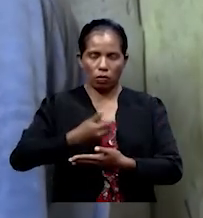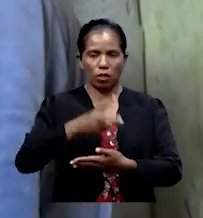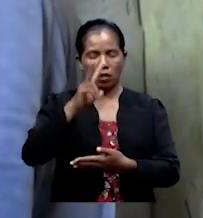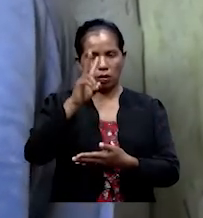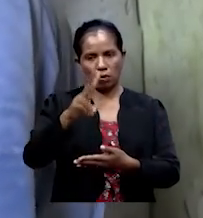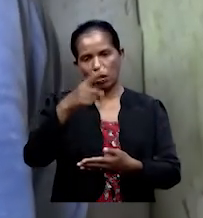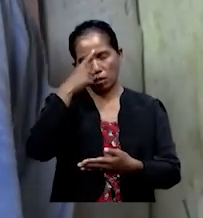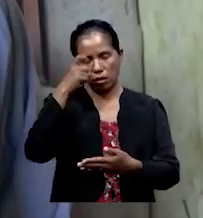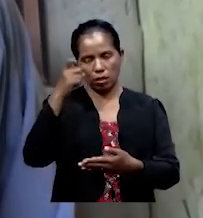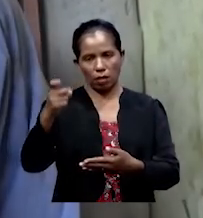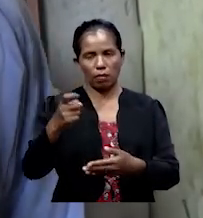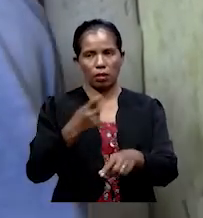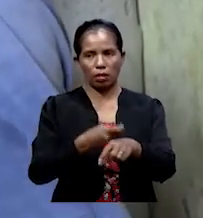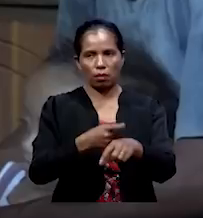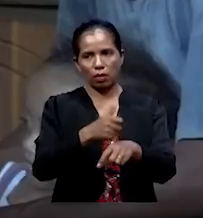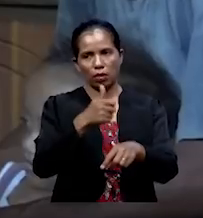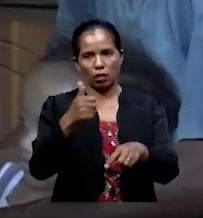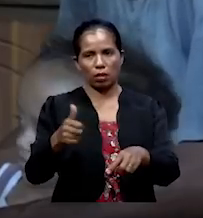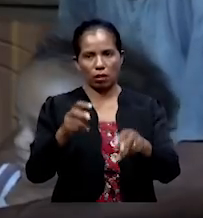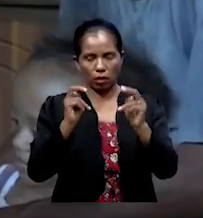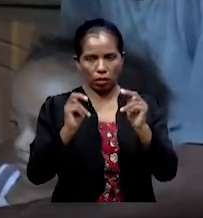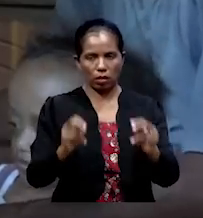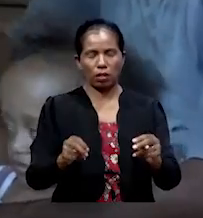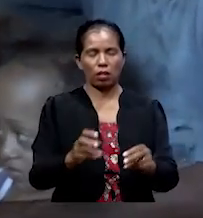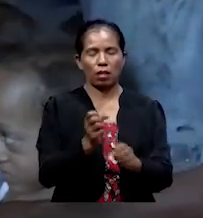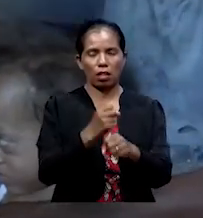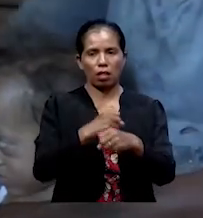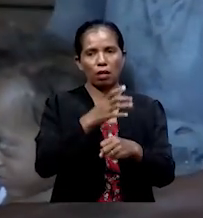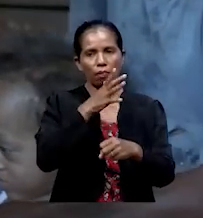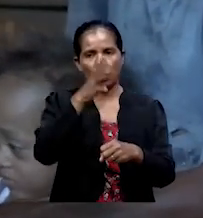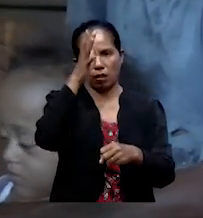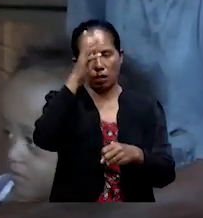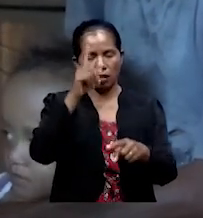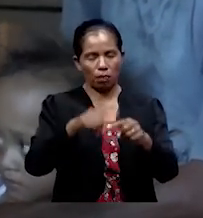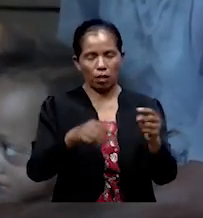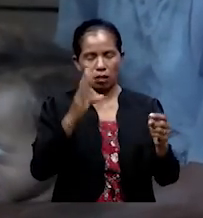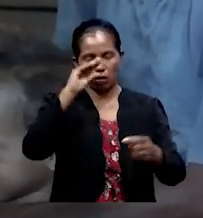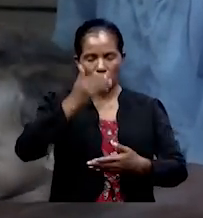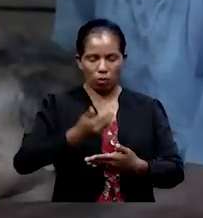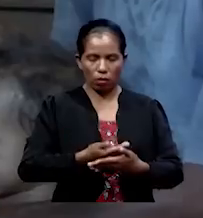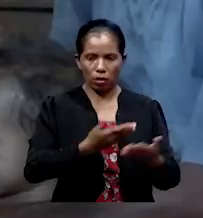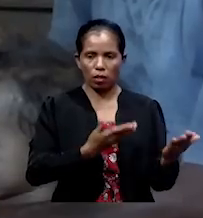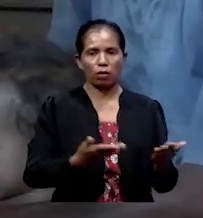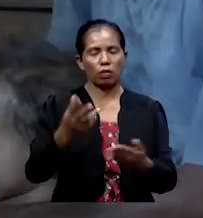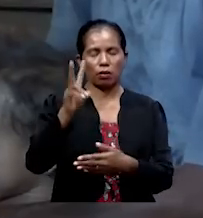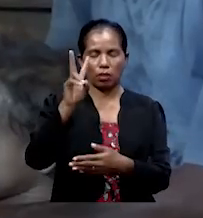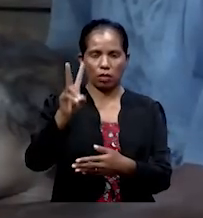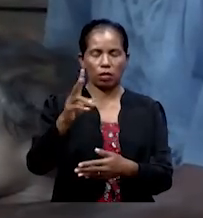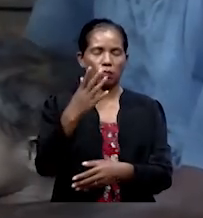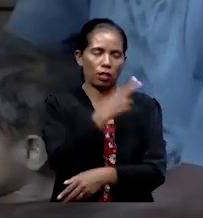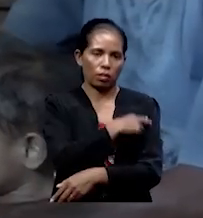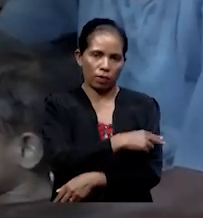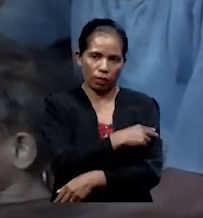hospital. Tambe situasaun selu nebe obrigatorio halu inang amang ne la bele lori sir ne fuan domi ne ruane bahala